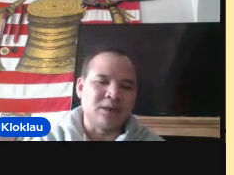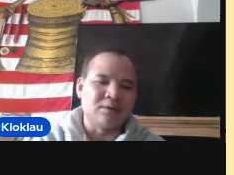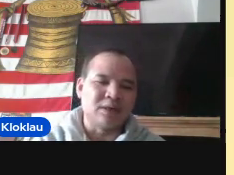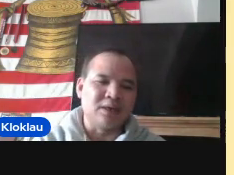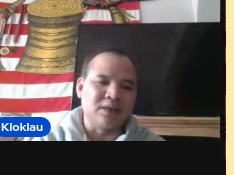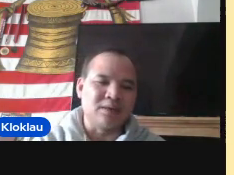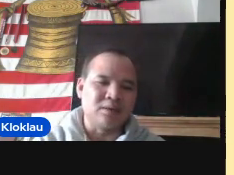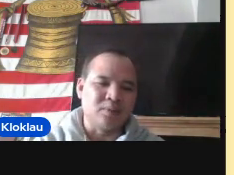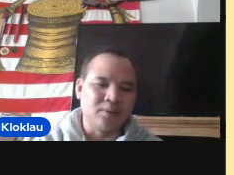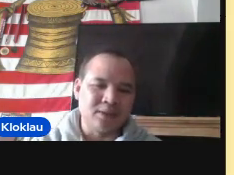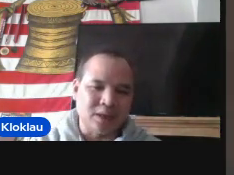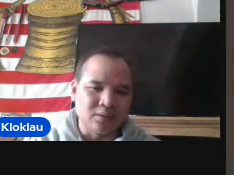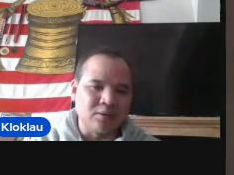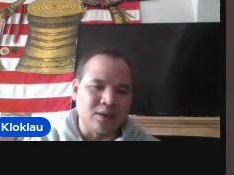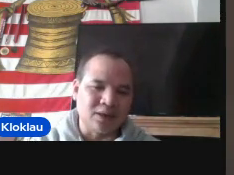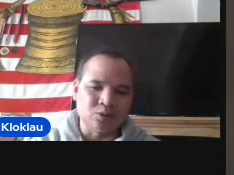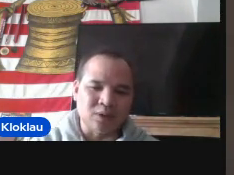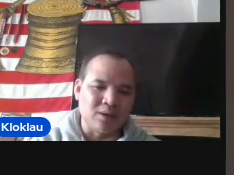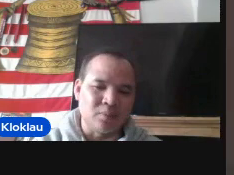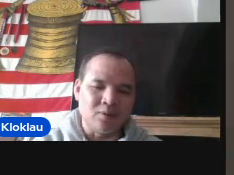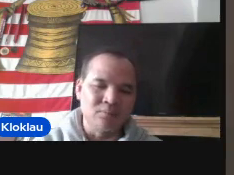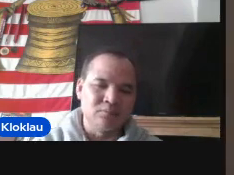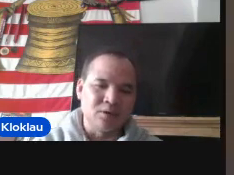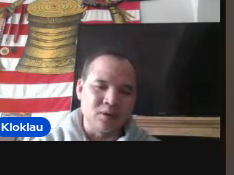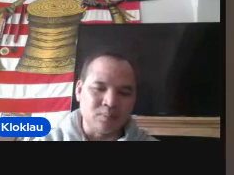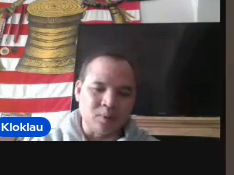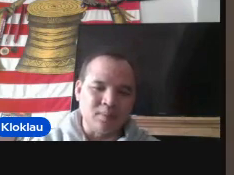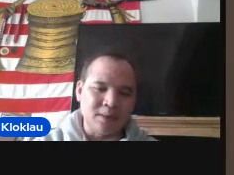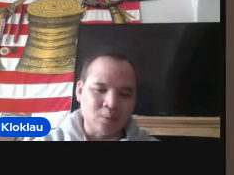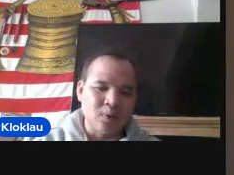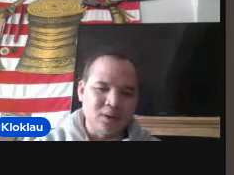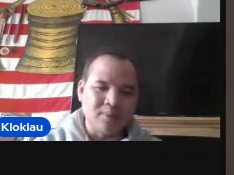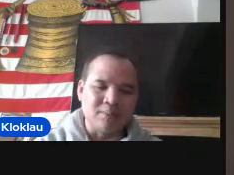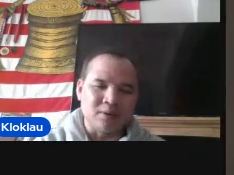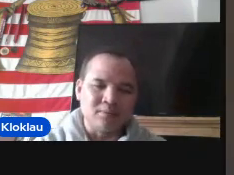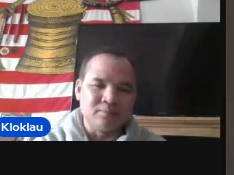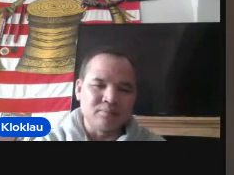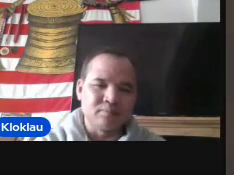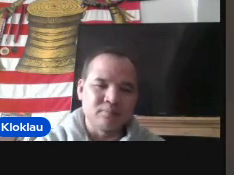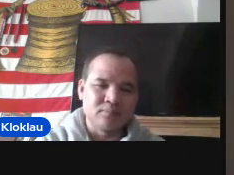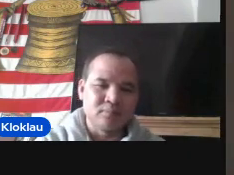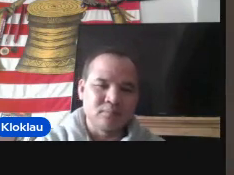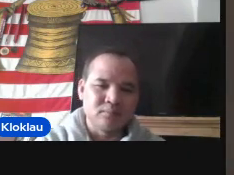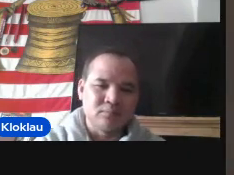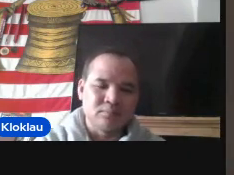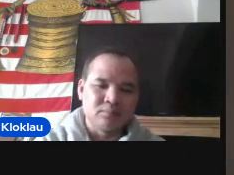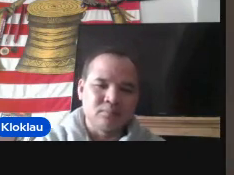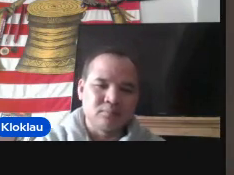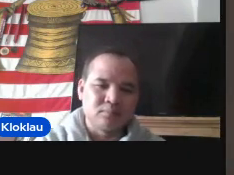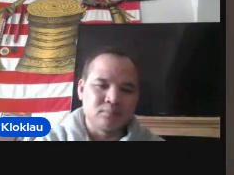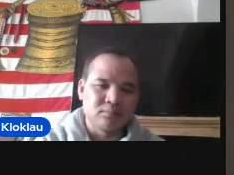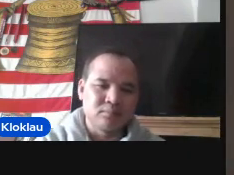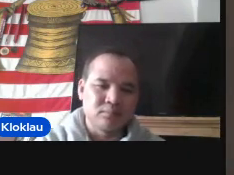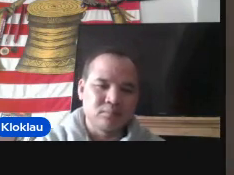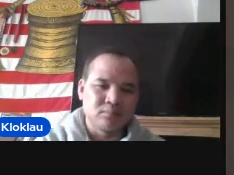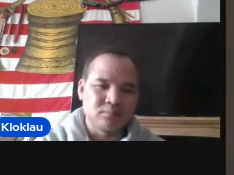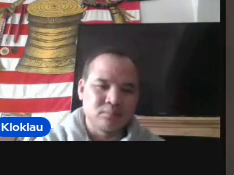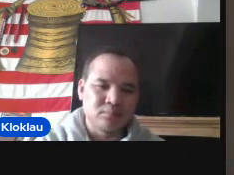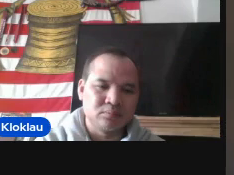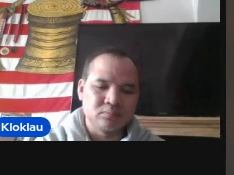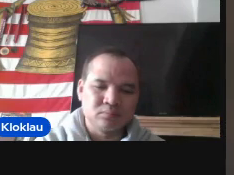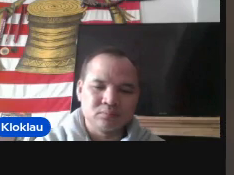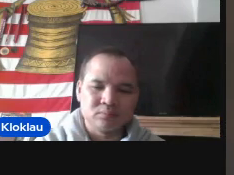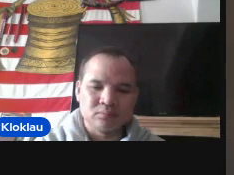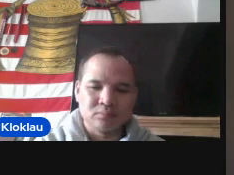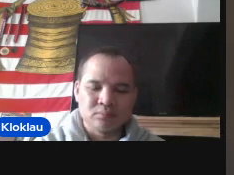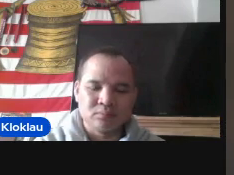อนการ์ดนี่ไม่อยากแก้คอมมอนไม่ตั้งคือ เรา แต่ถือว่าแตกหรือยังคะเมือง เพื่อว่าเรา ก็ยังใช้ชีวิตกันต่อไป ผมว่าก็